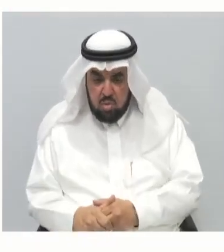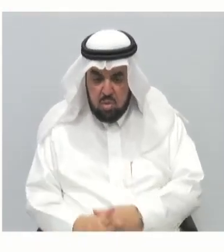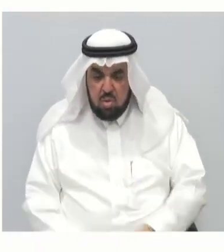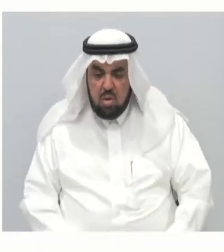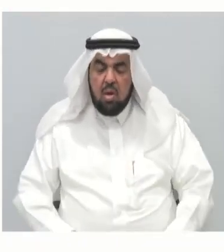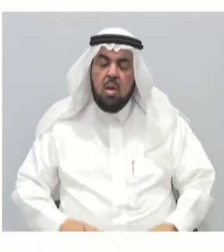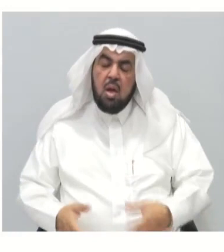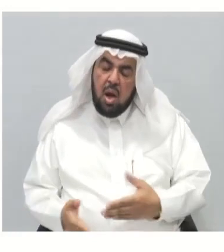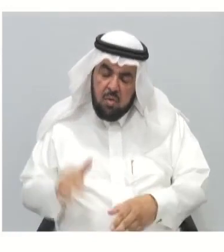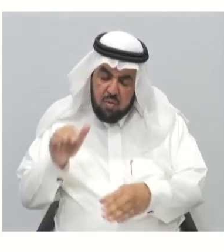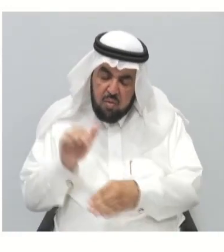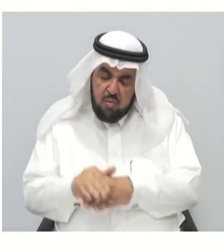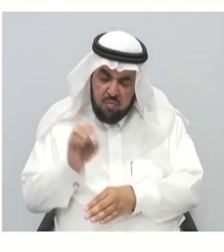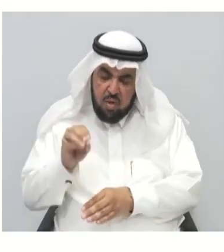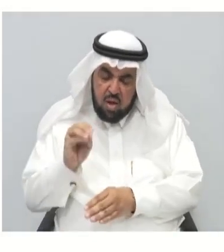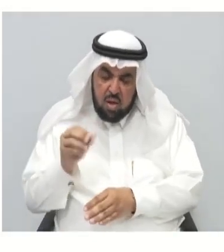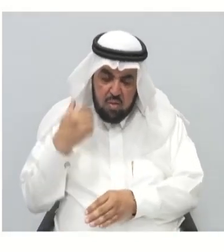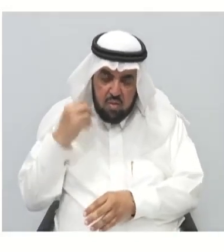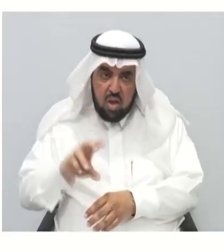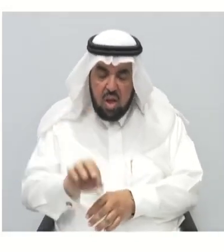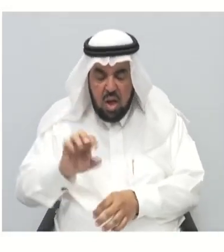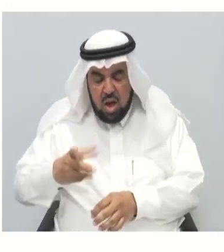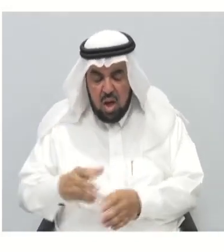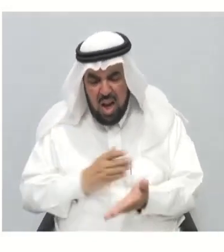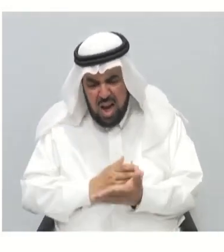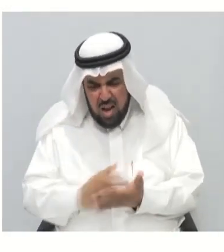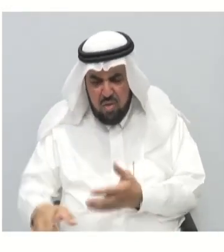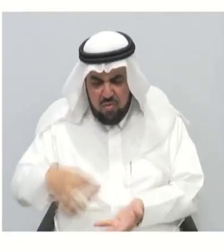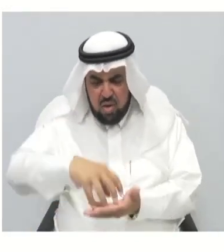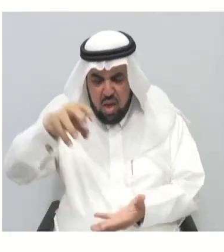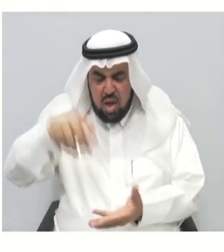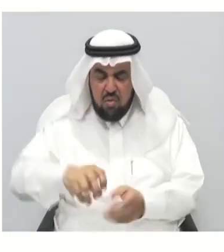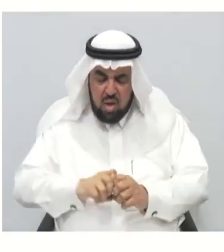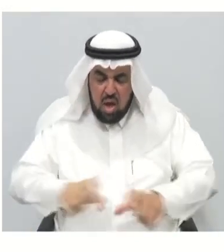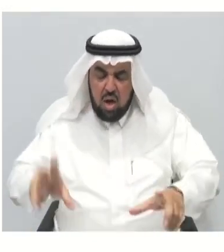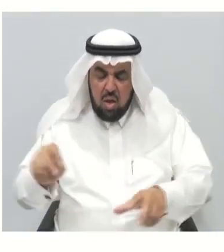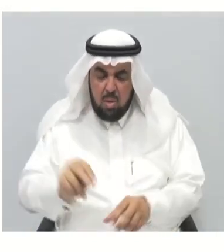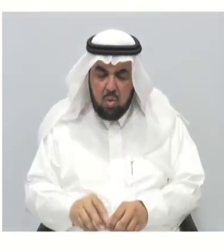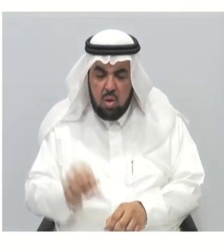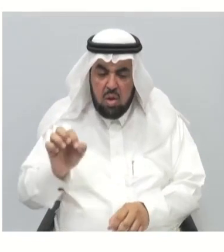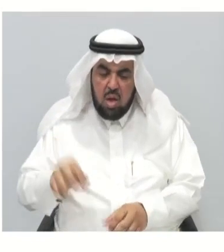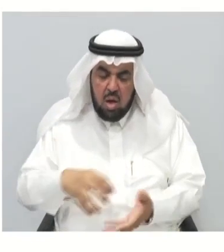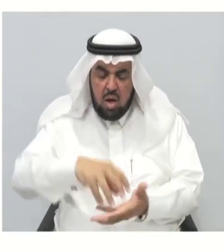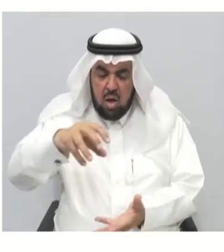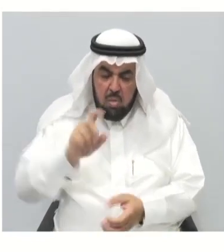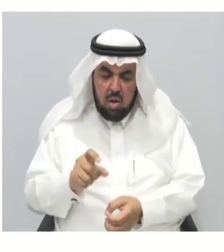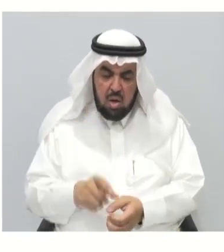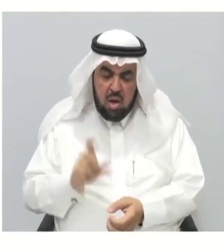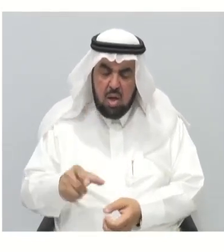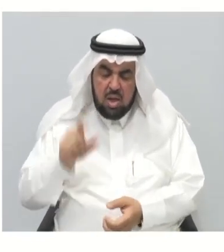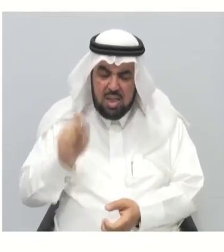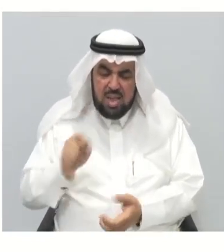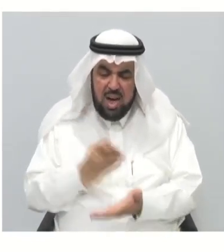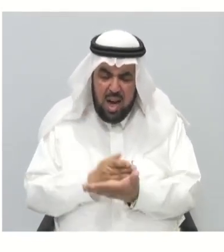طيب نصيحه ذكيه هناك خيار اخر لحذف كائن في عرض المحاكاه وهو اختيار الكائن ثم الضغط على الزر